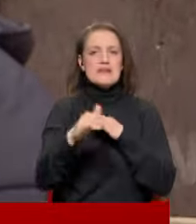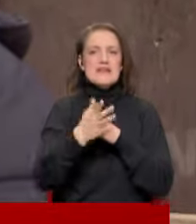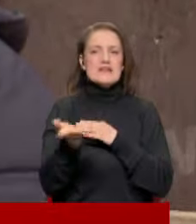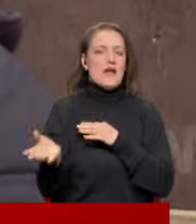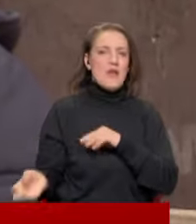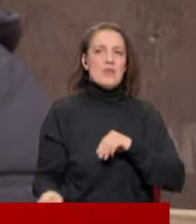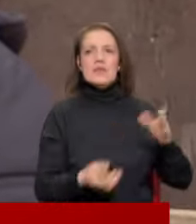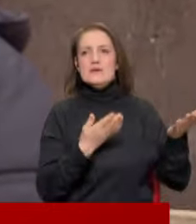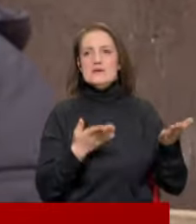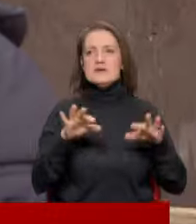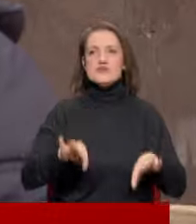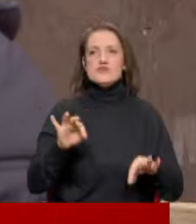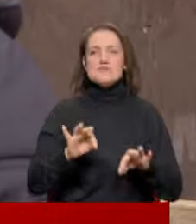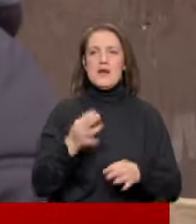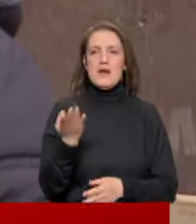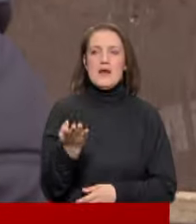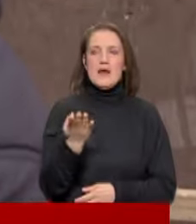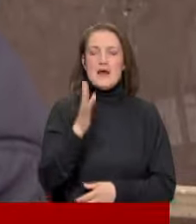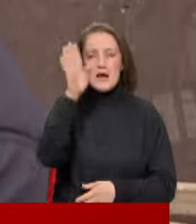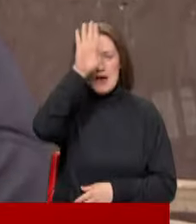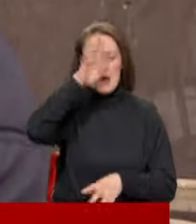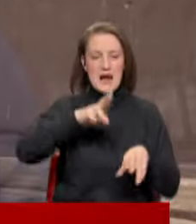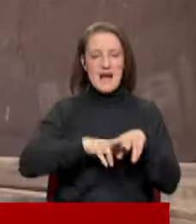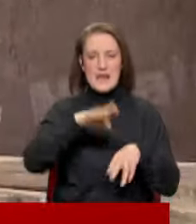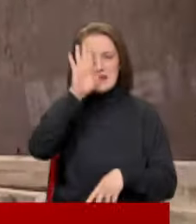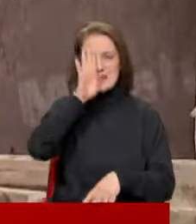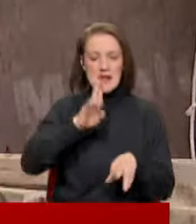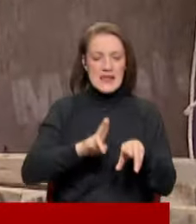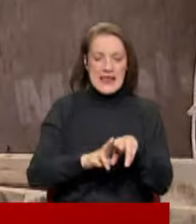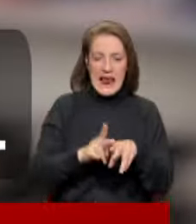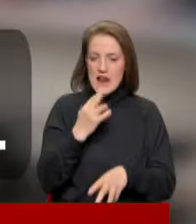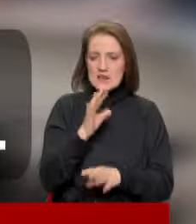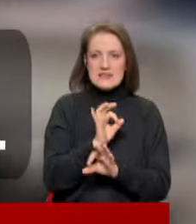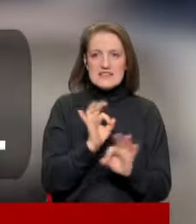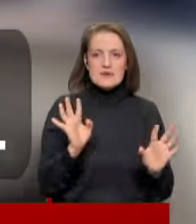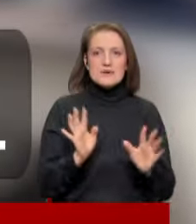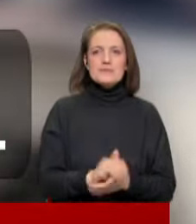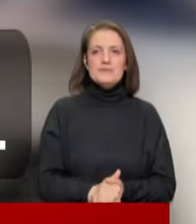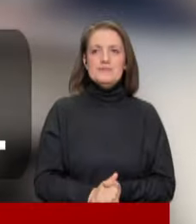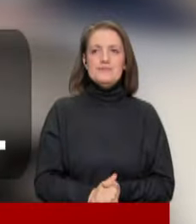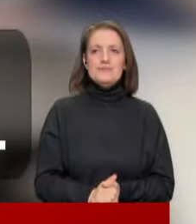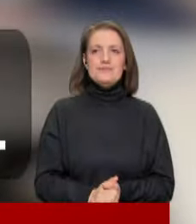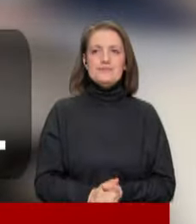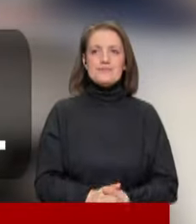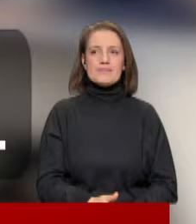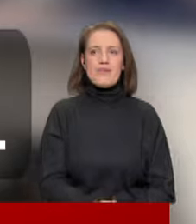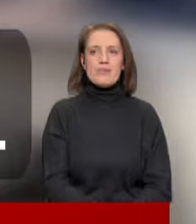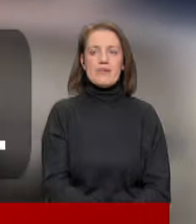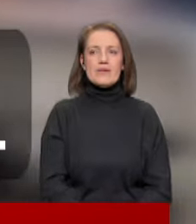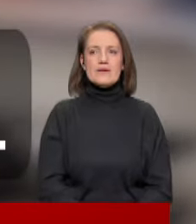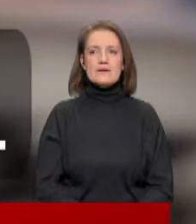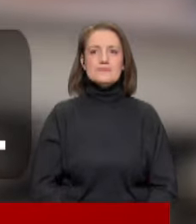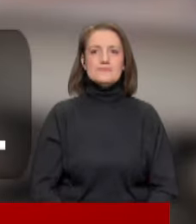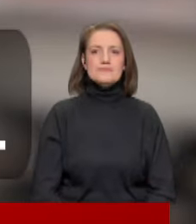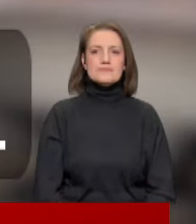ettiniz ve şimdi ağzınızda karın hesabının kesi bile yok hiçbir cevap vermedi geçen 5 yıl öncesine Geldiğinizde